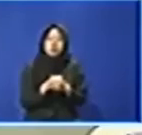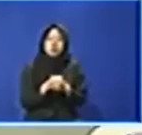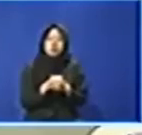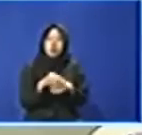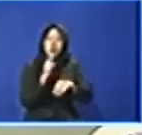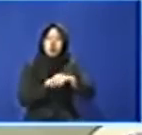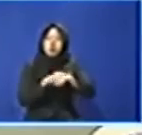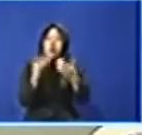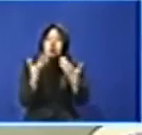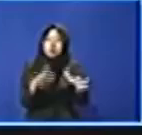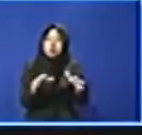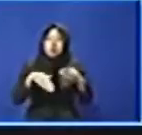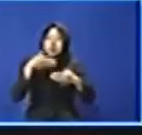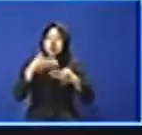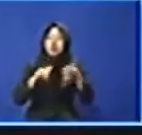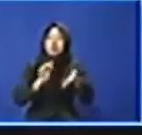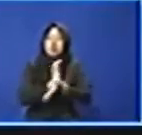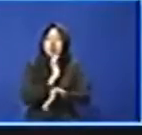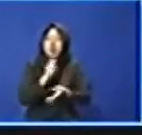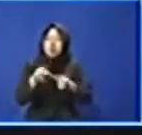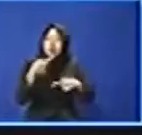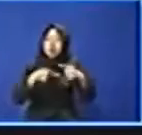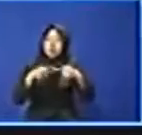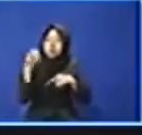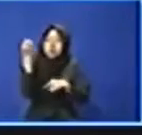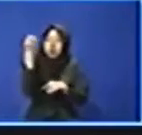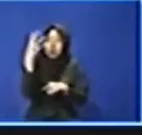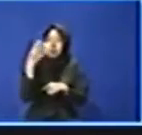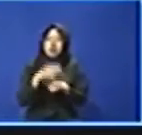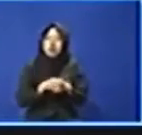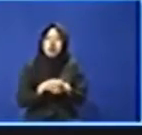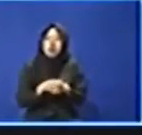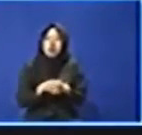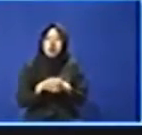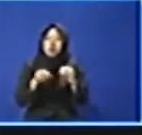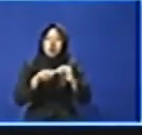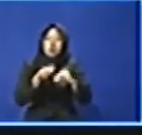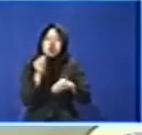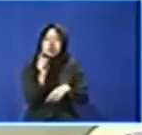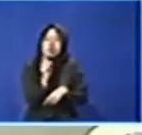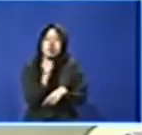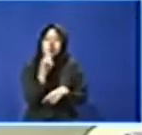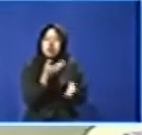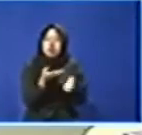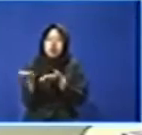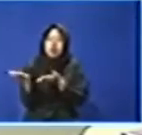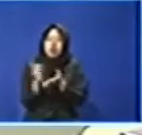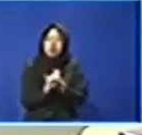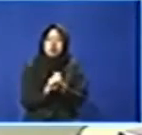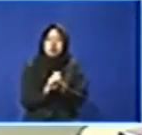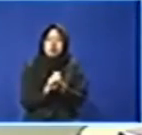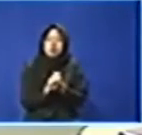habis dan selanjutnya kita akan beri kesempatan kembali untuk menjawab tanggapan dari paslon nomor urut 1 kami persilahkan